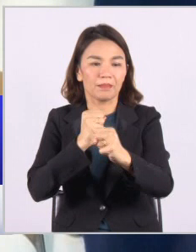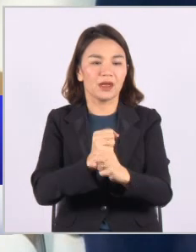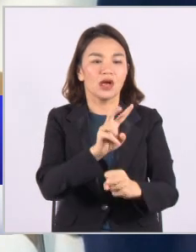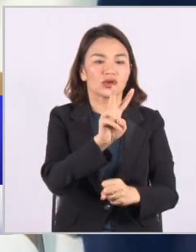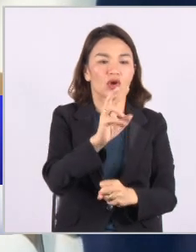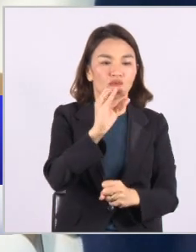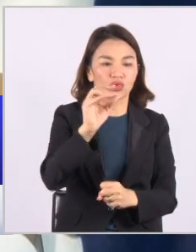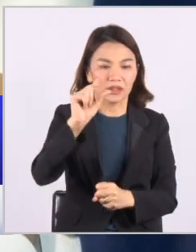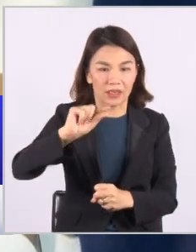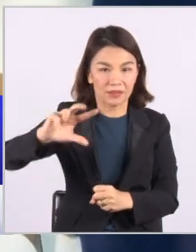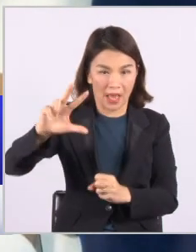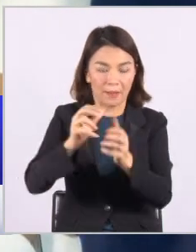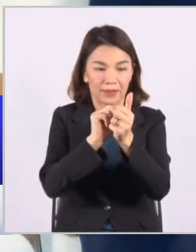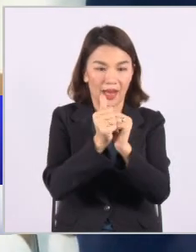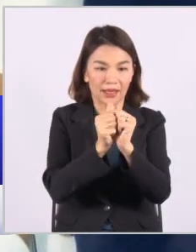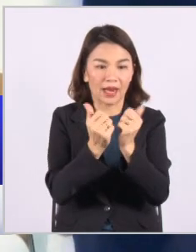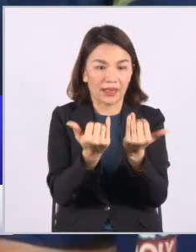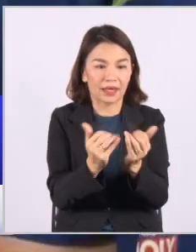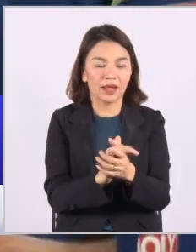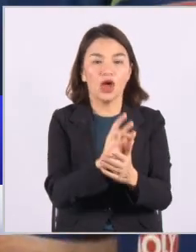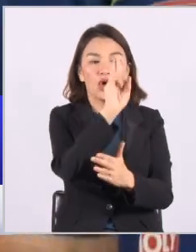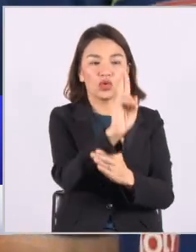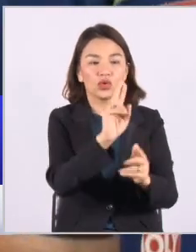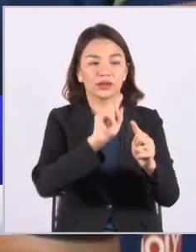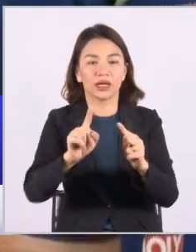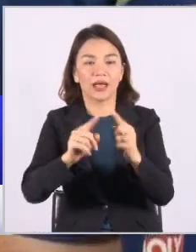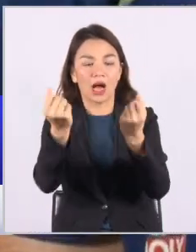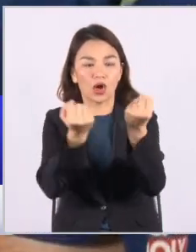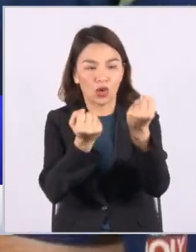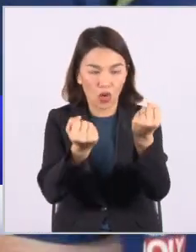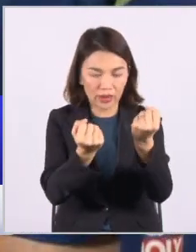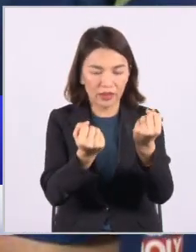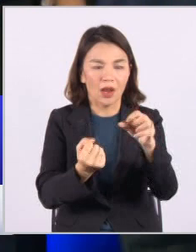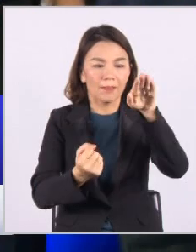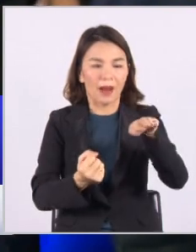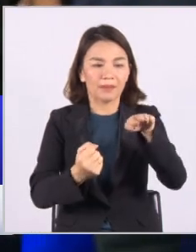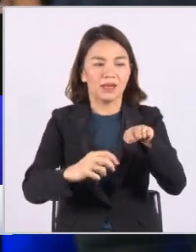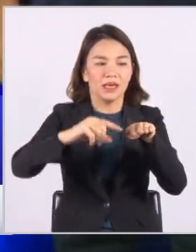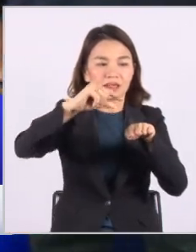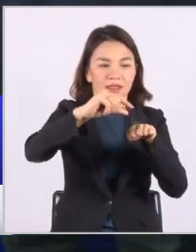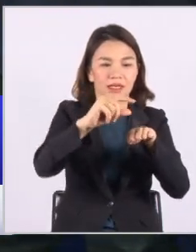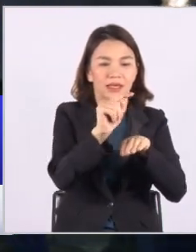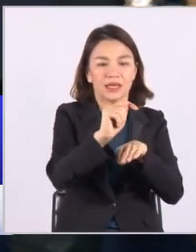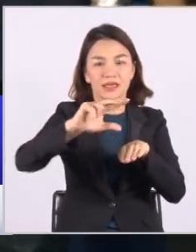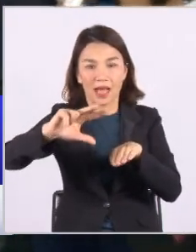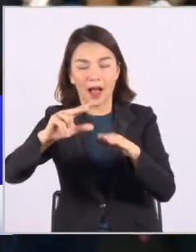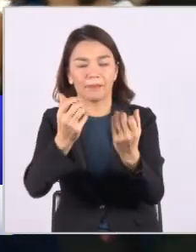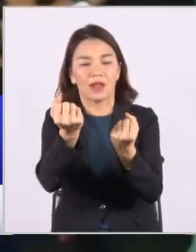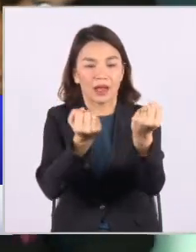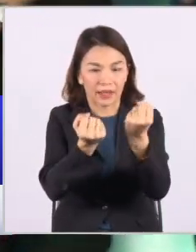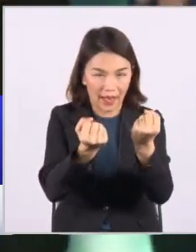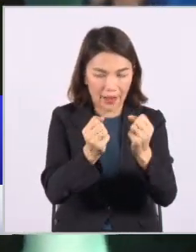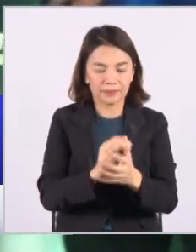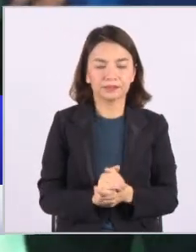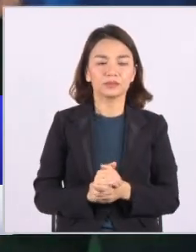ขัน Thailand Super Series ก็คือรถแต่ละรุ่นโดยเฉพาะ Thailand Super Car GT 3รถใหญ่ที่สุดจะได้รับการติดต่อมาจากนัก